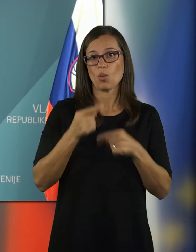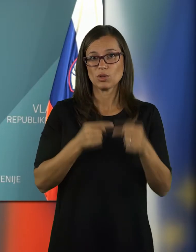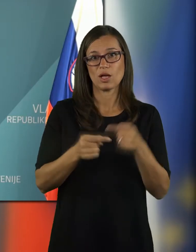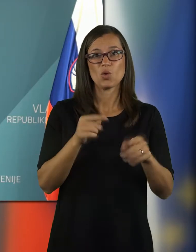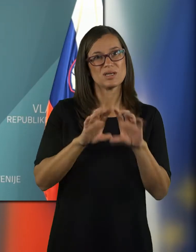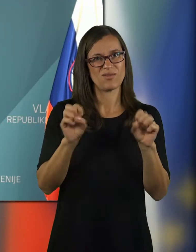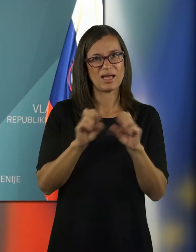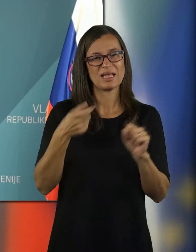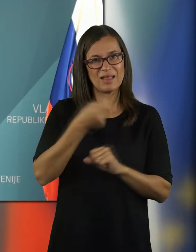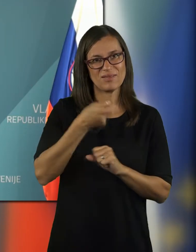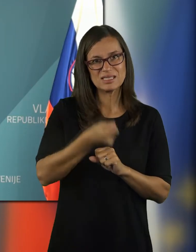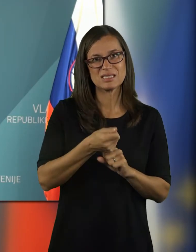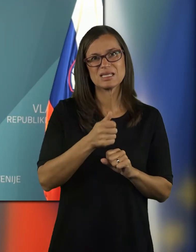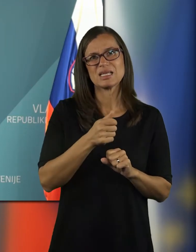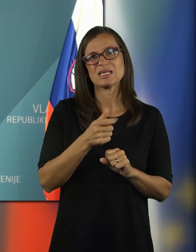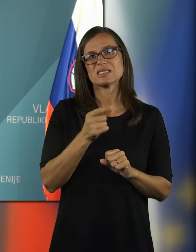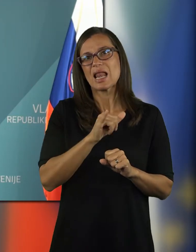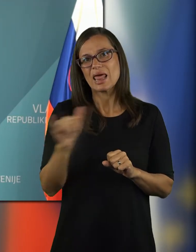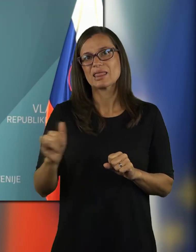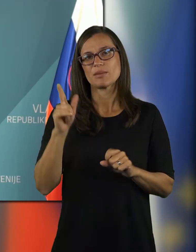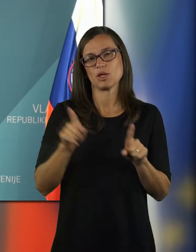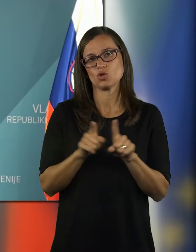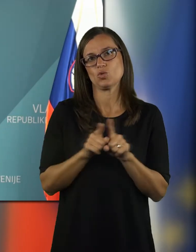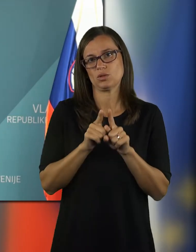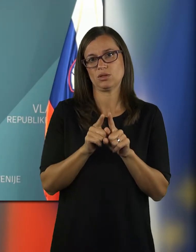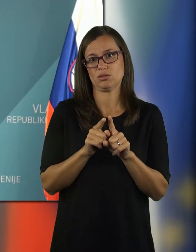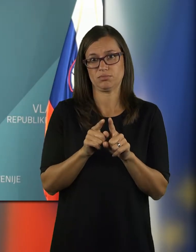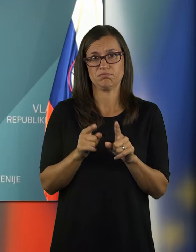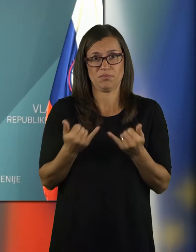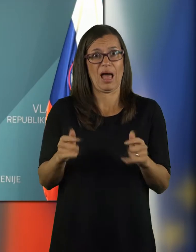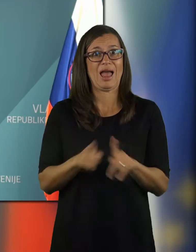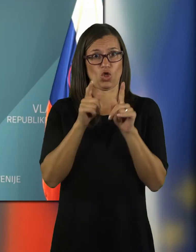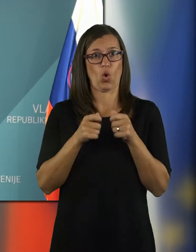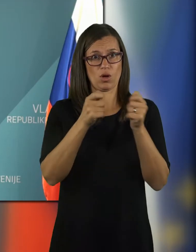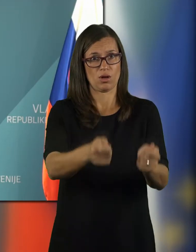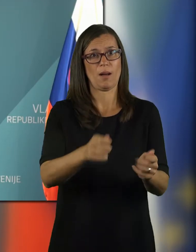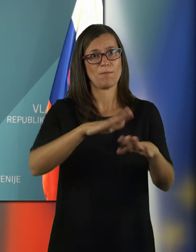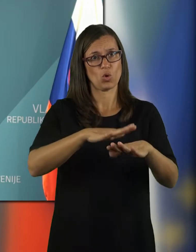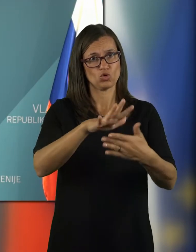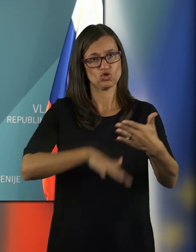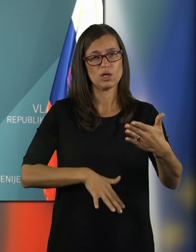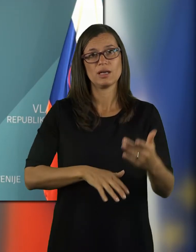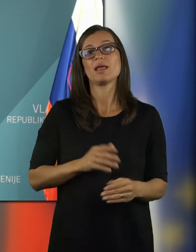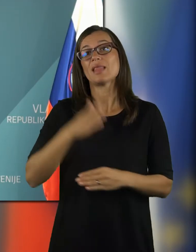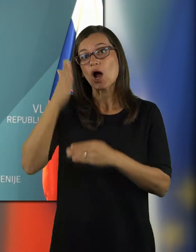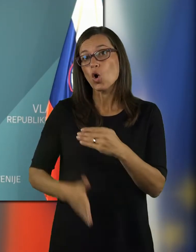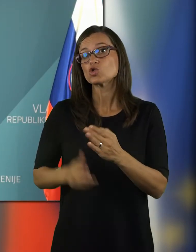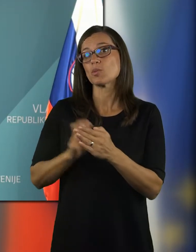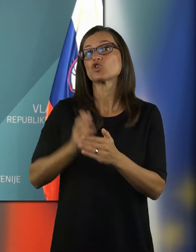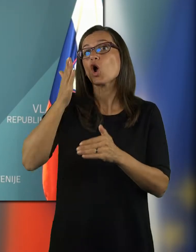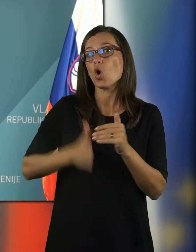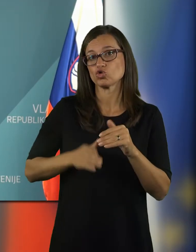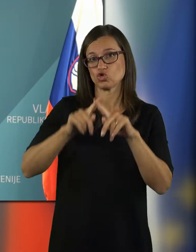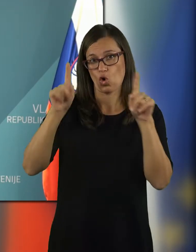poteku izvajanja investicije z letnimi in pa tudi ad hoc poročili, na koncu pa mora dostaviti tudi končno